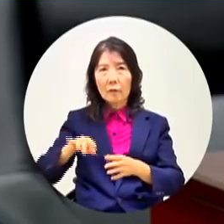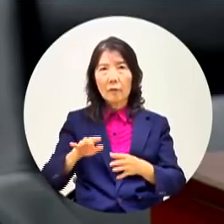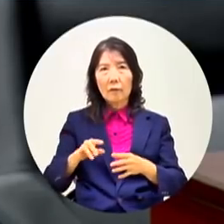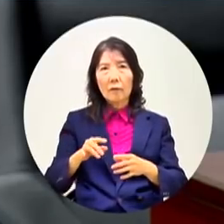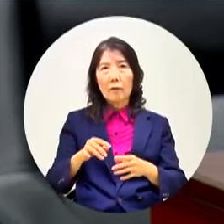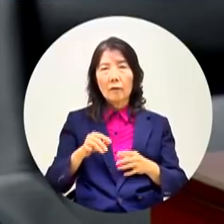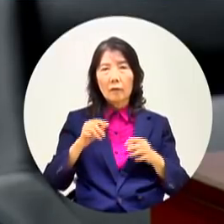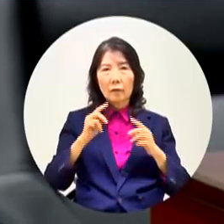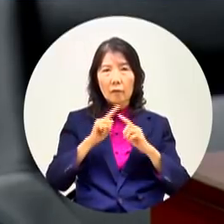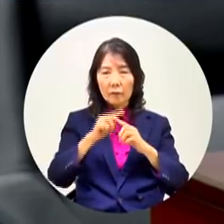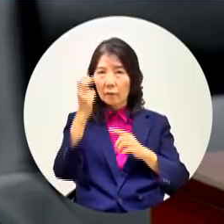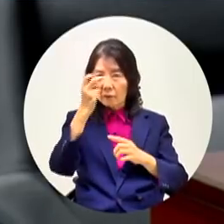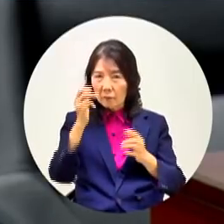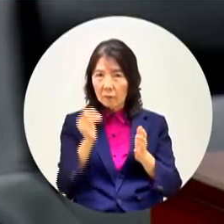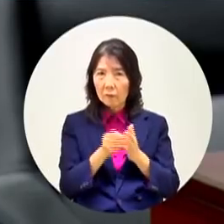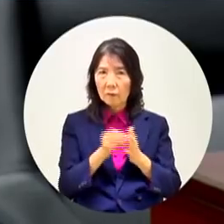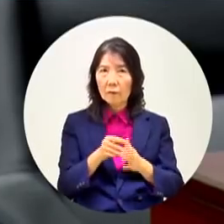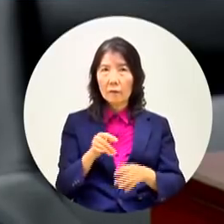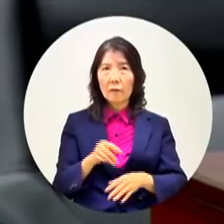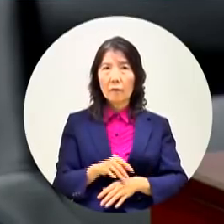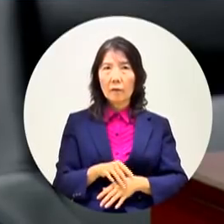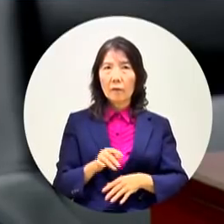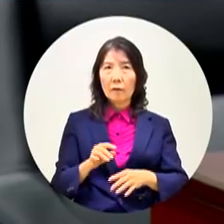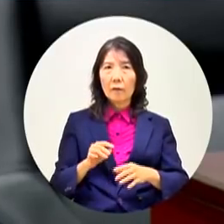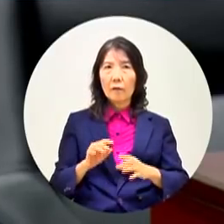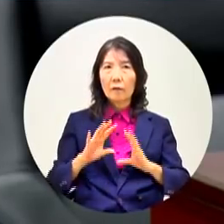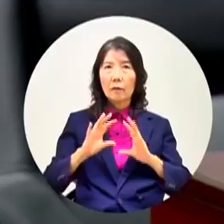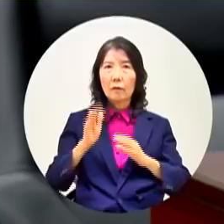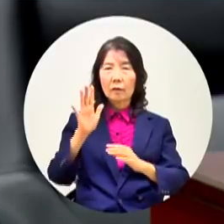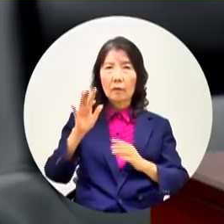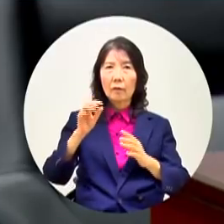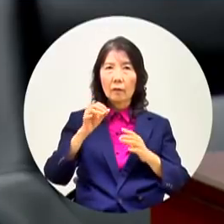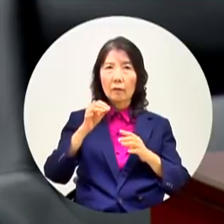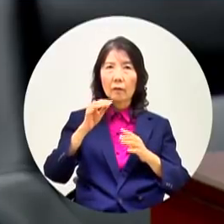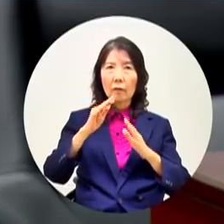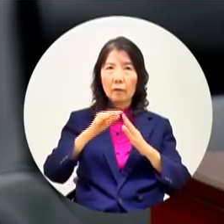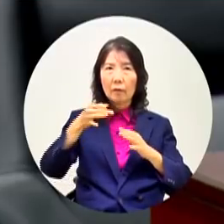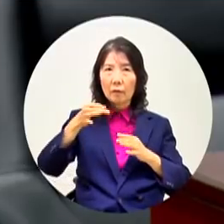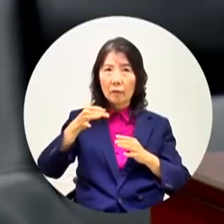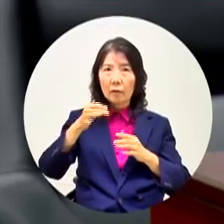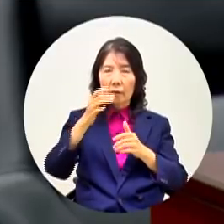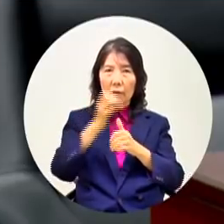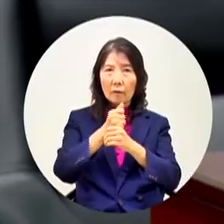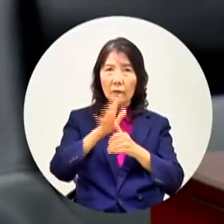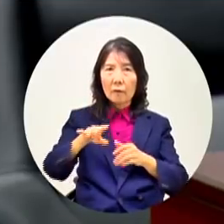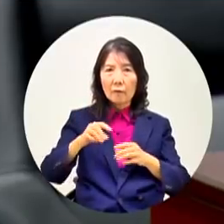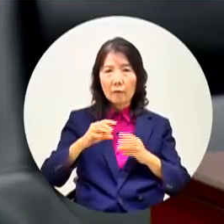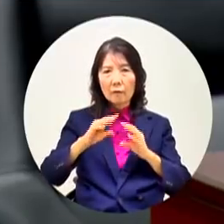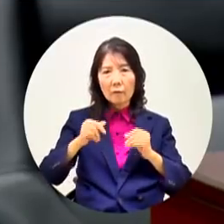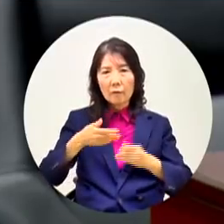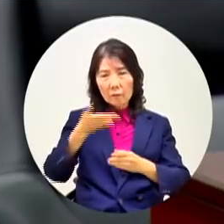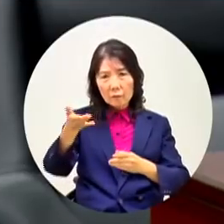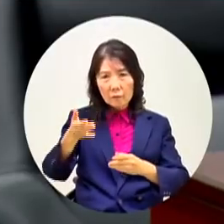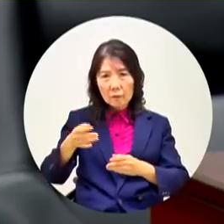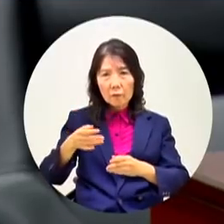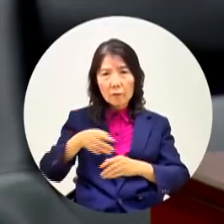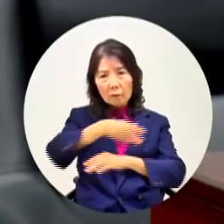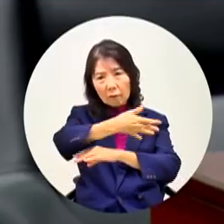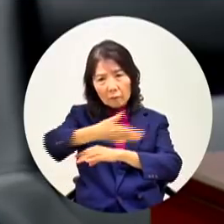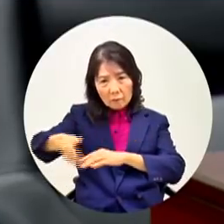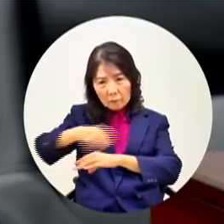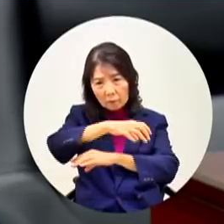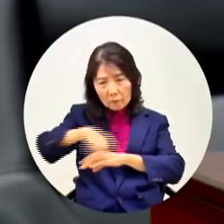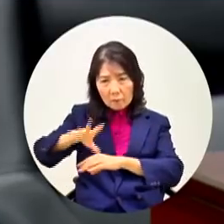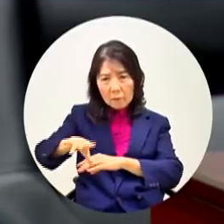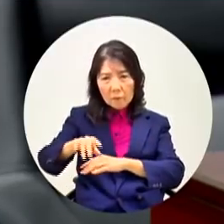看了，结果那个国有财产署他说，我提中土地给恁做水沟，我没有责任来去